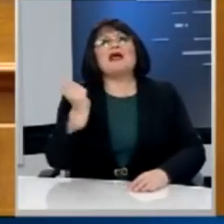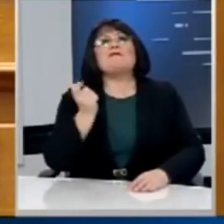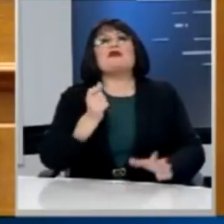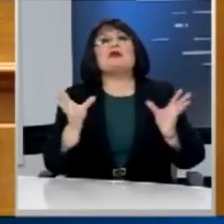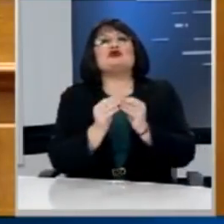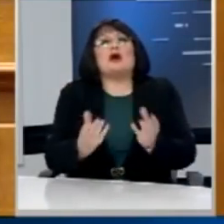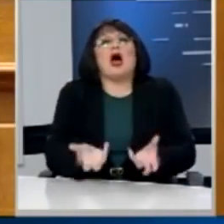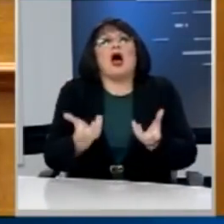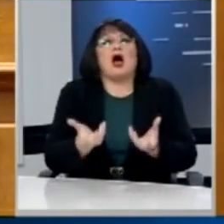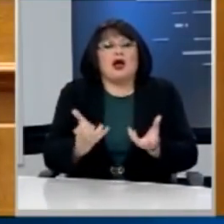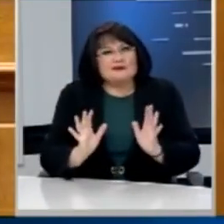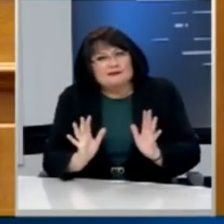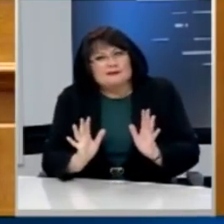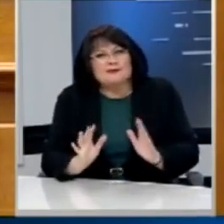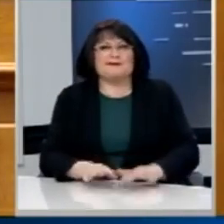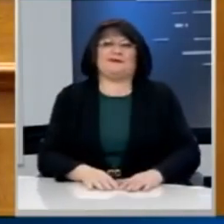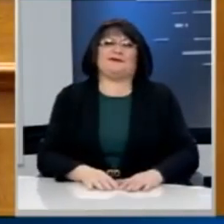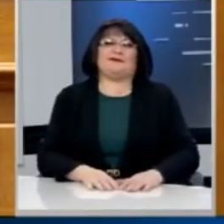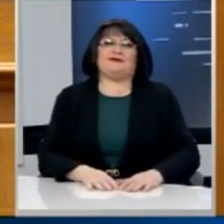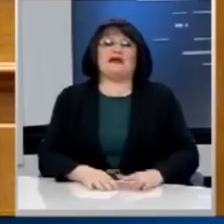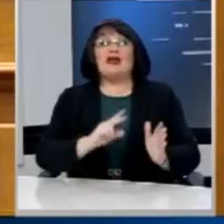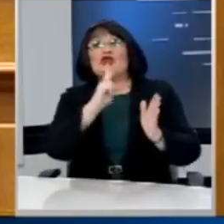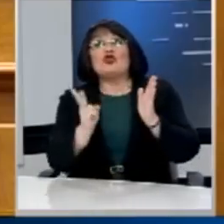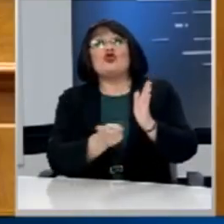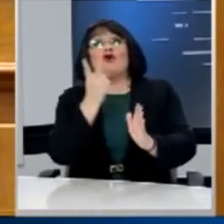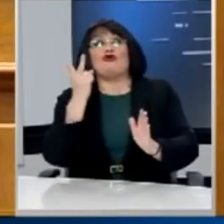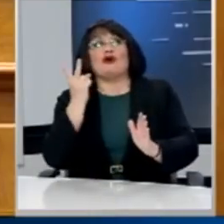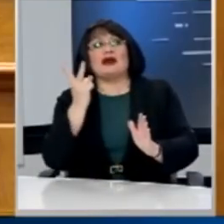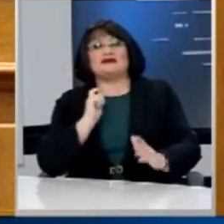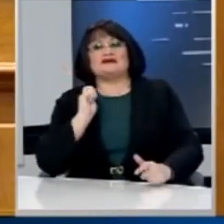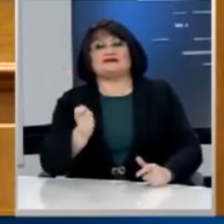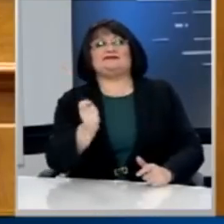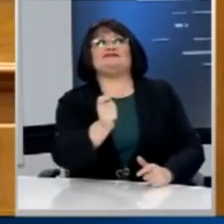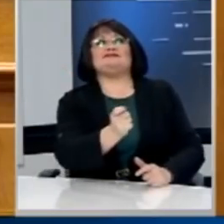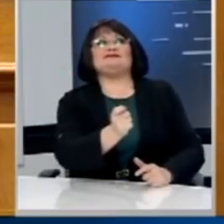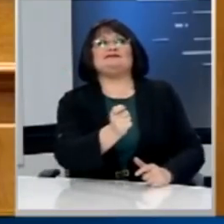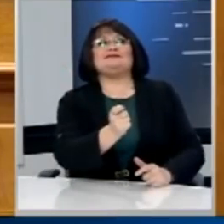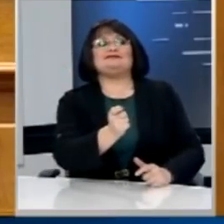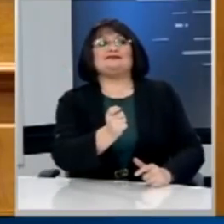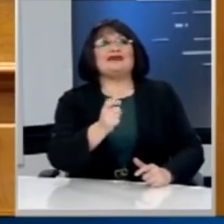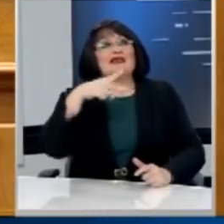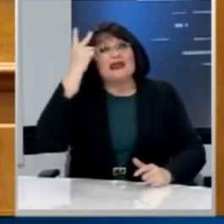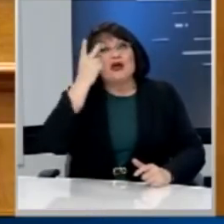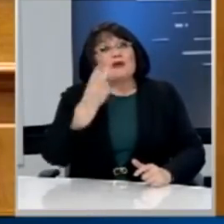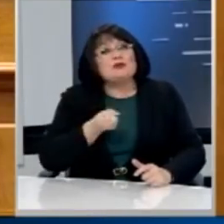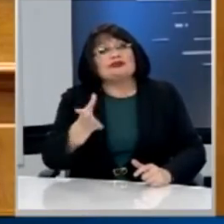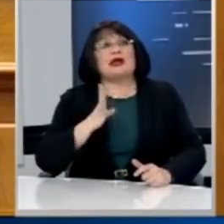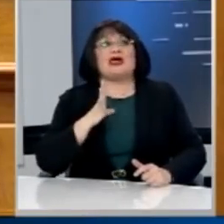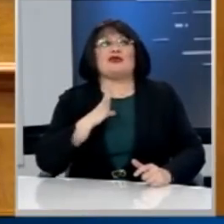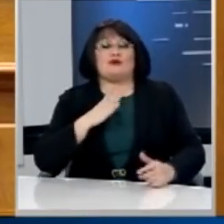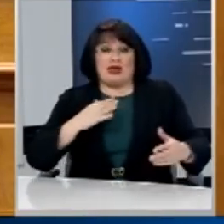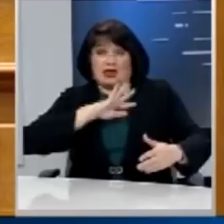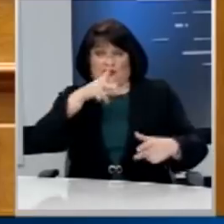επίδομα θέρμανσης. Το αυξήσαμε 2 φορές για να μπορέσουν να το εκμεταλλευτούν περισσότεροι δικαιούχοι. Ενώ